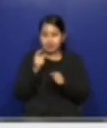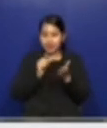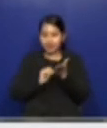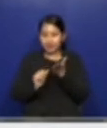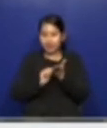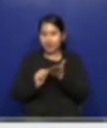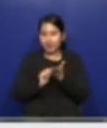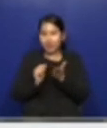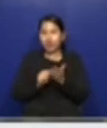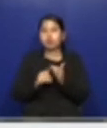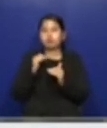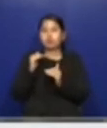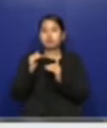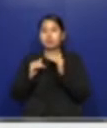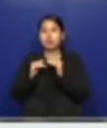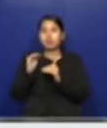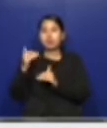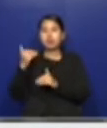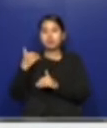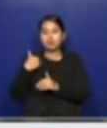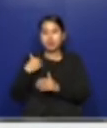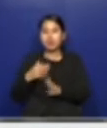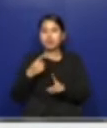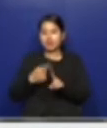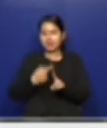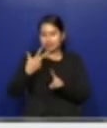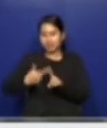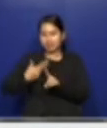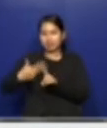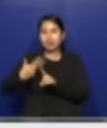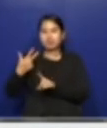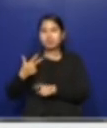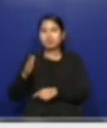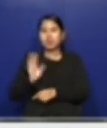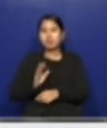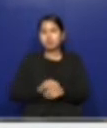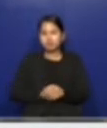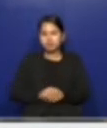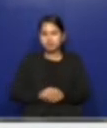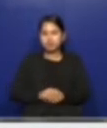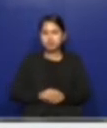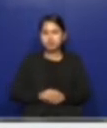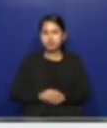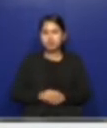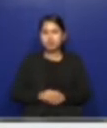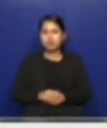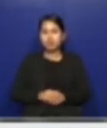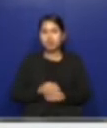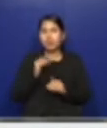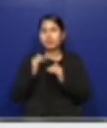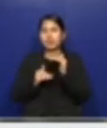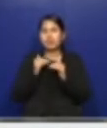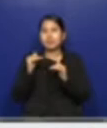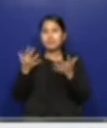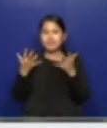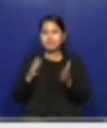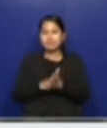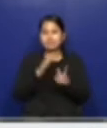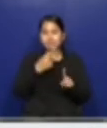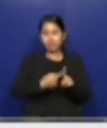อแต่มันคืบหน้าไม่ต้อง3เดือนครั้งดอกพอ3เดือนครั้งมันไม่ก้าวหน้าอย่างแน่นอนมก